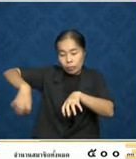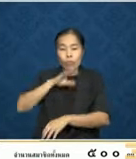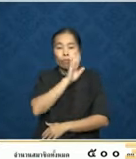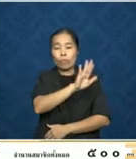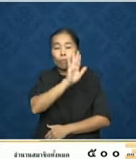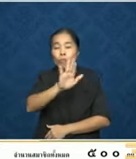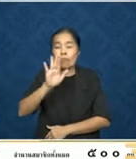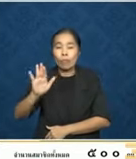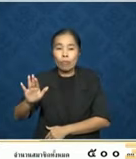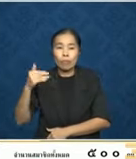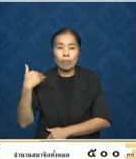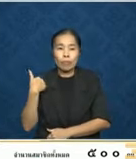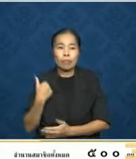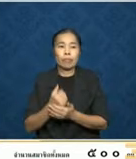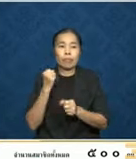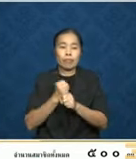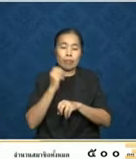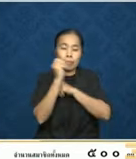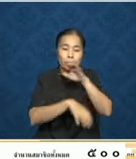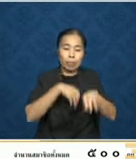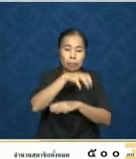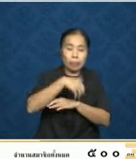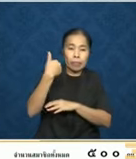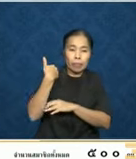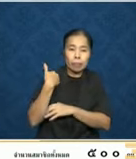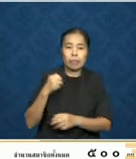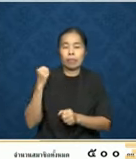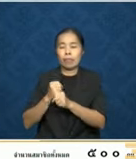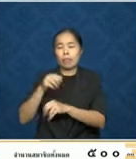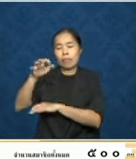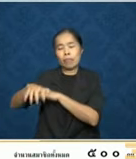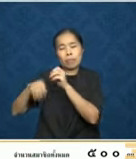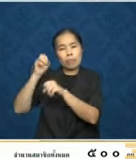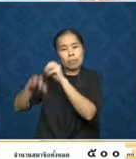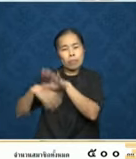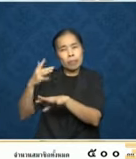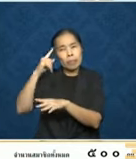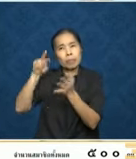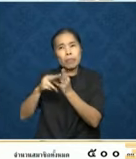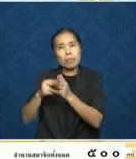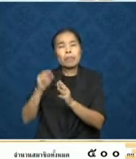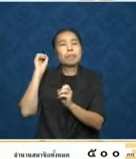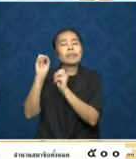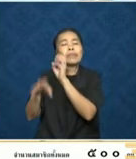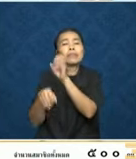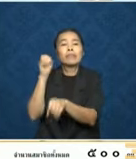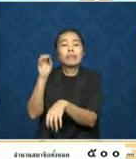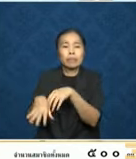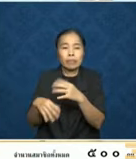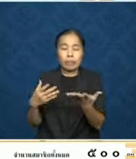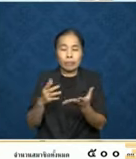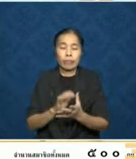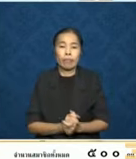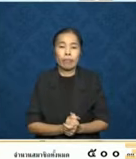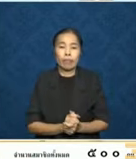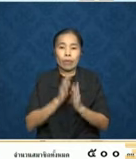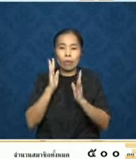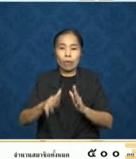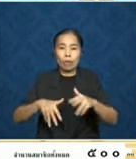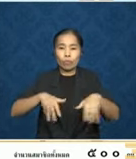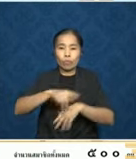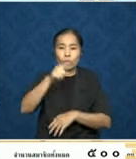บางพื้นที่มีเป็นบ่อขยะบางพื้นที่คงไม่สามารถจะเรียกบ่อขยะได้คงจะเรียกเป็นสถานที่กำจัดมูลฝอยนะคะและซึ่งหลายท่านโดยเฉพาะเจ้